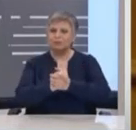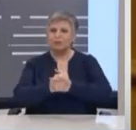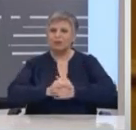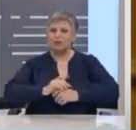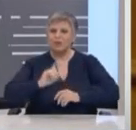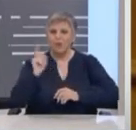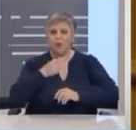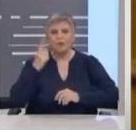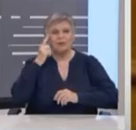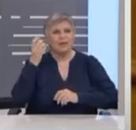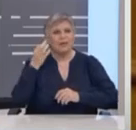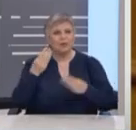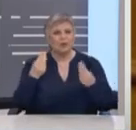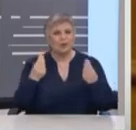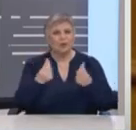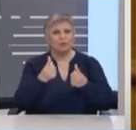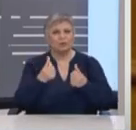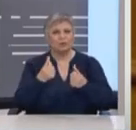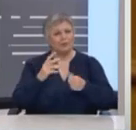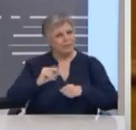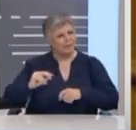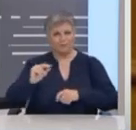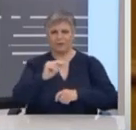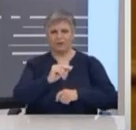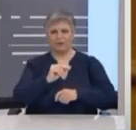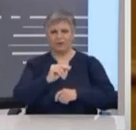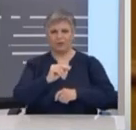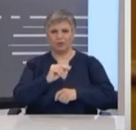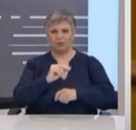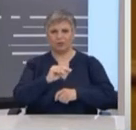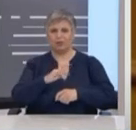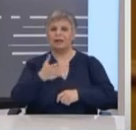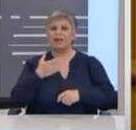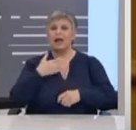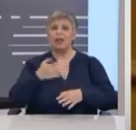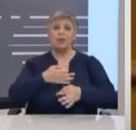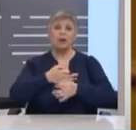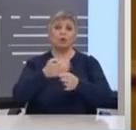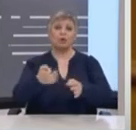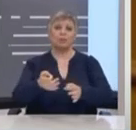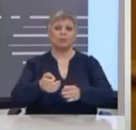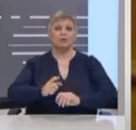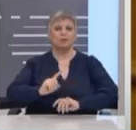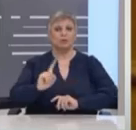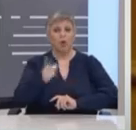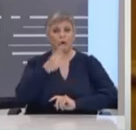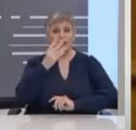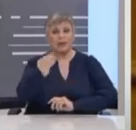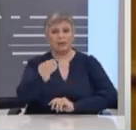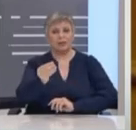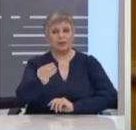Και βεβαίως θέλω να επισημάνω ότι η εξωτερική πολιτική γενικότερα αλλά και